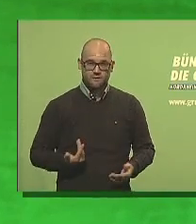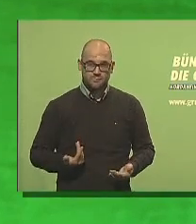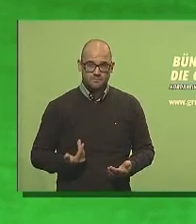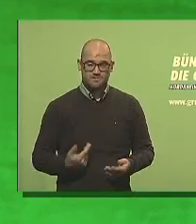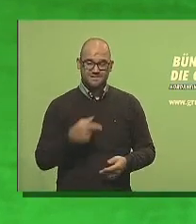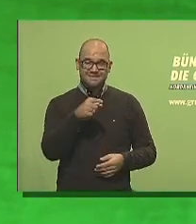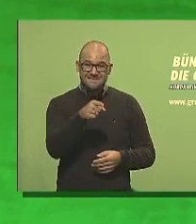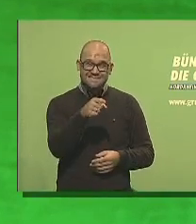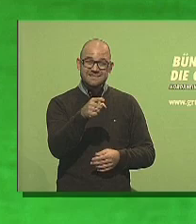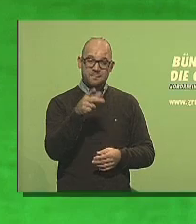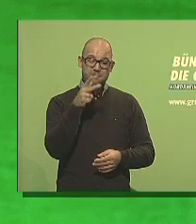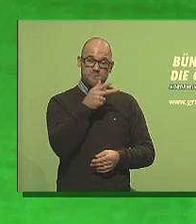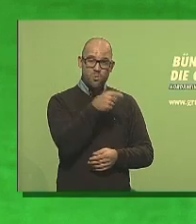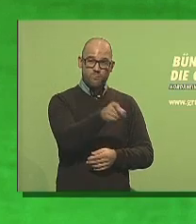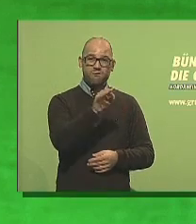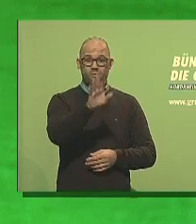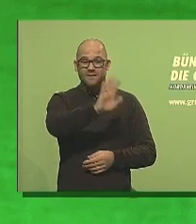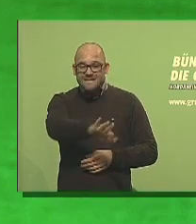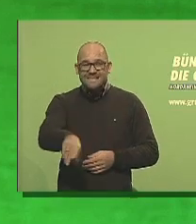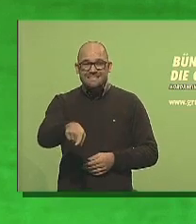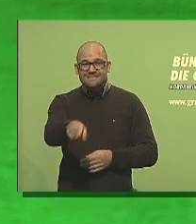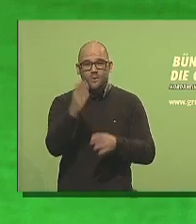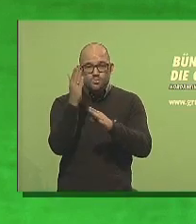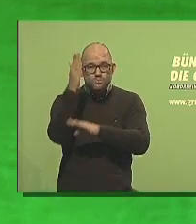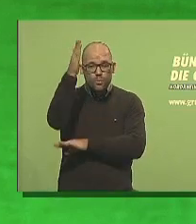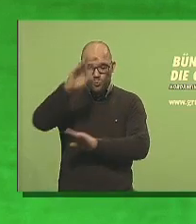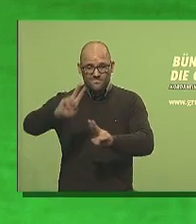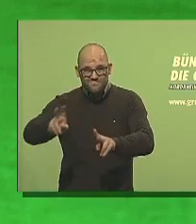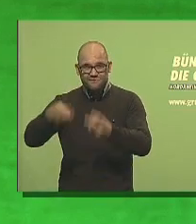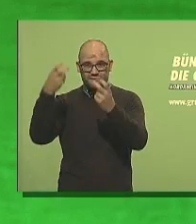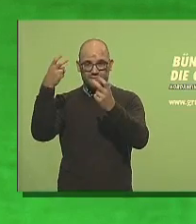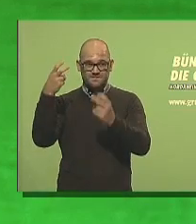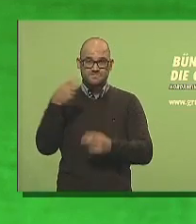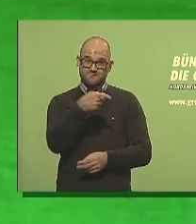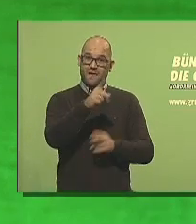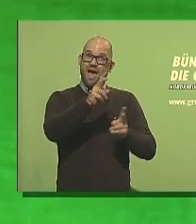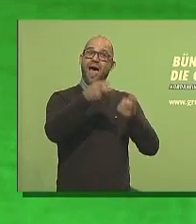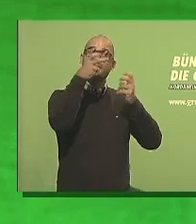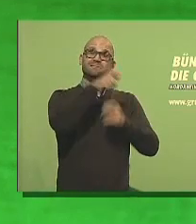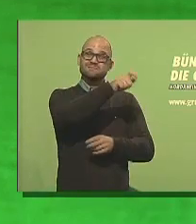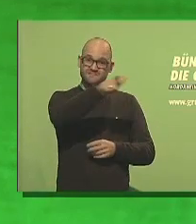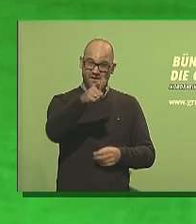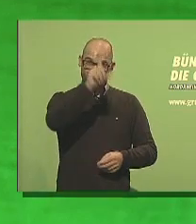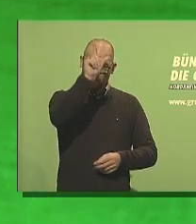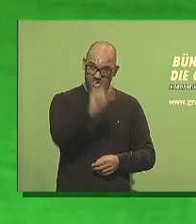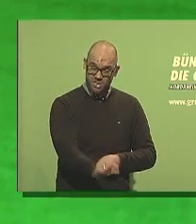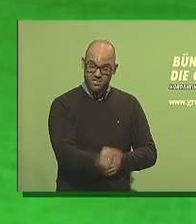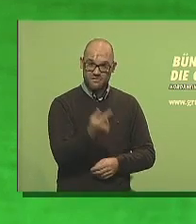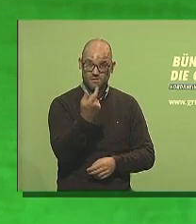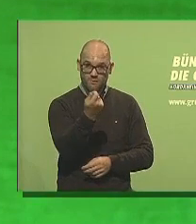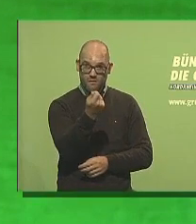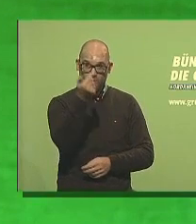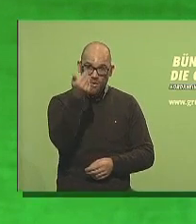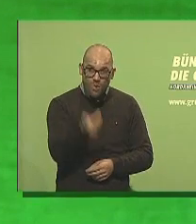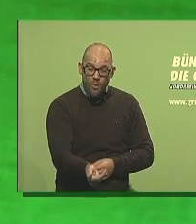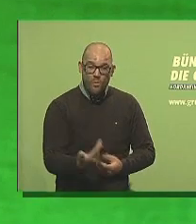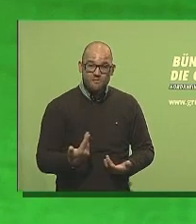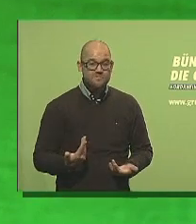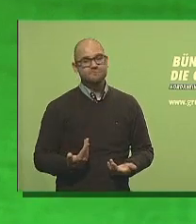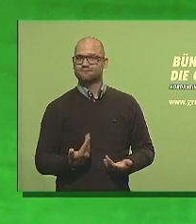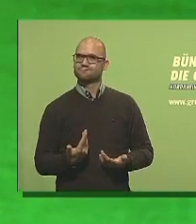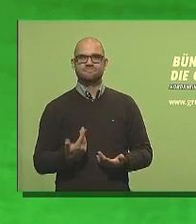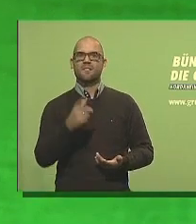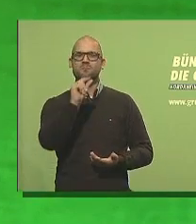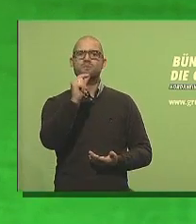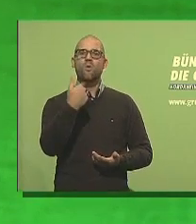wir Bildung wollen, von dem wir Zukunft wollen, das ist nicht das, was wir uns vorstellen, wenn wir von guter Quantität und